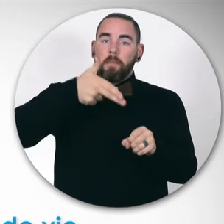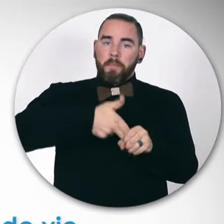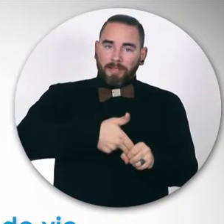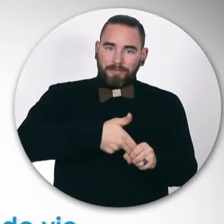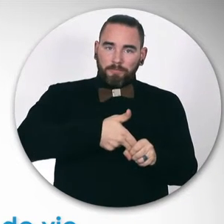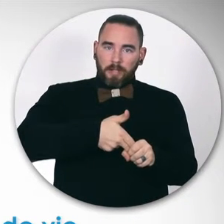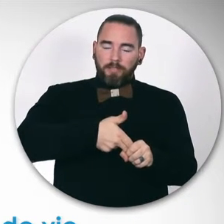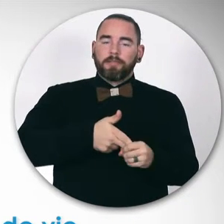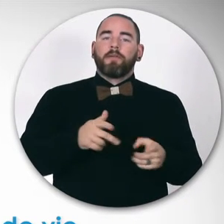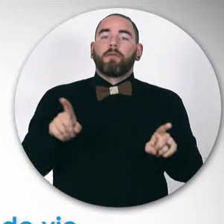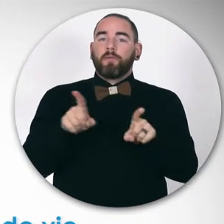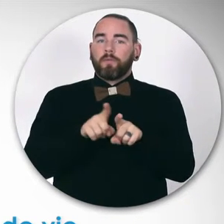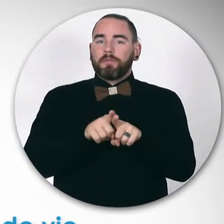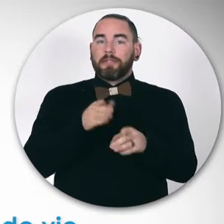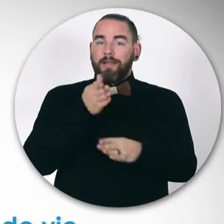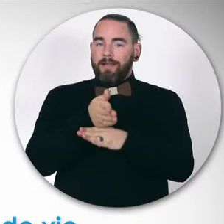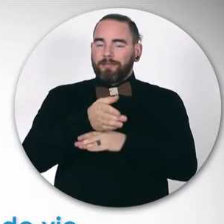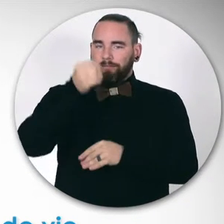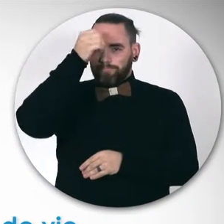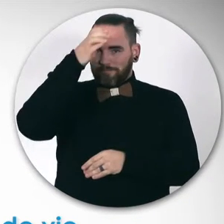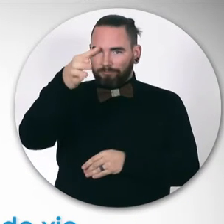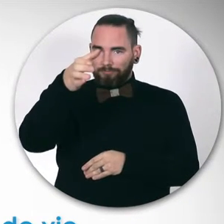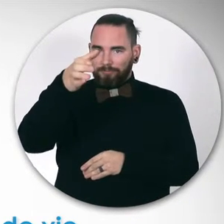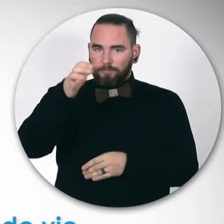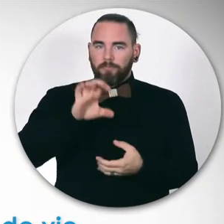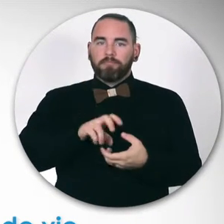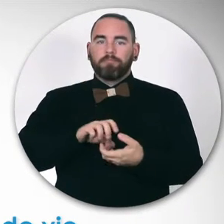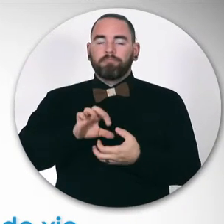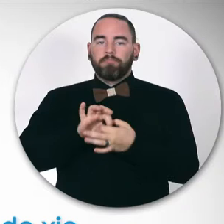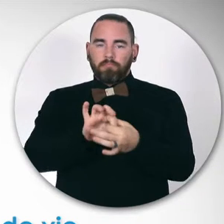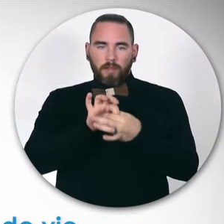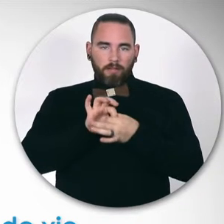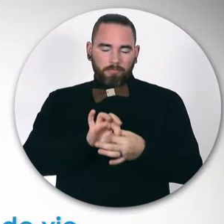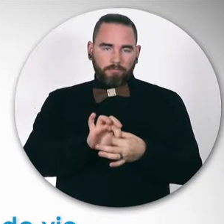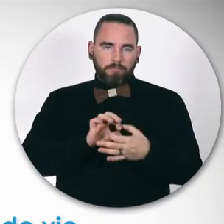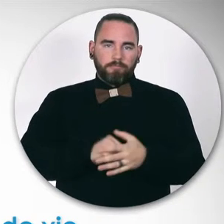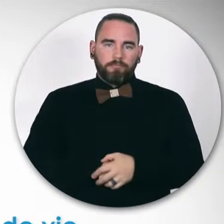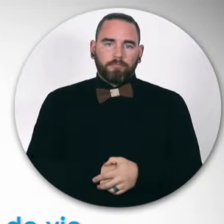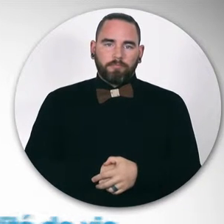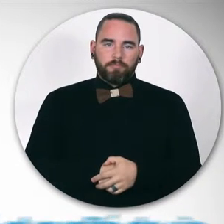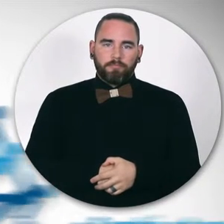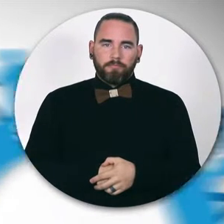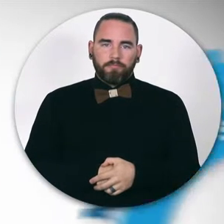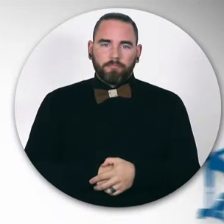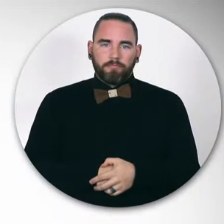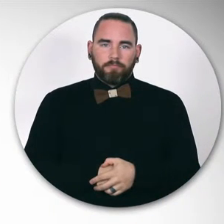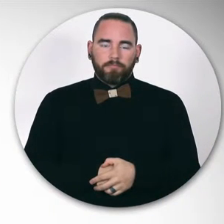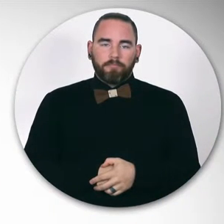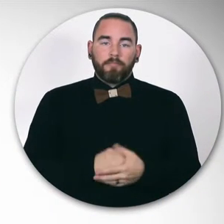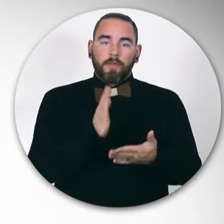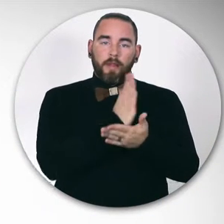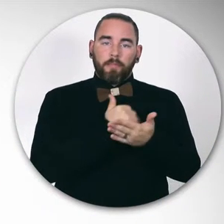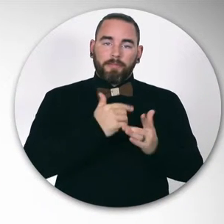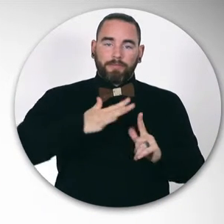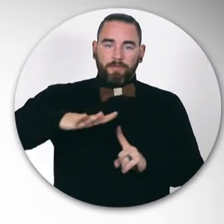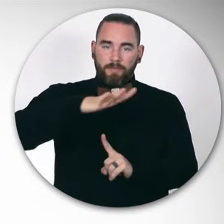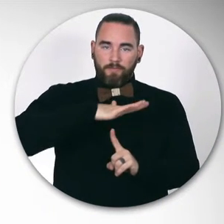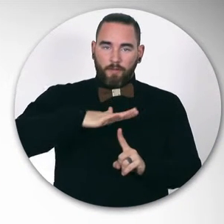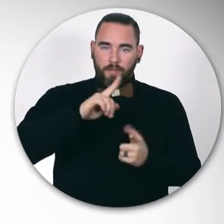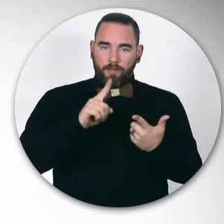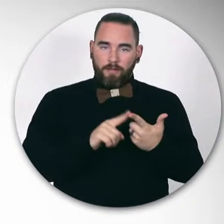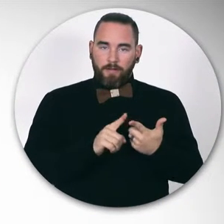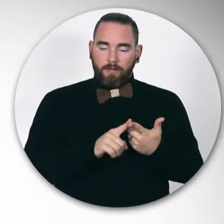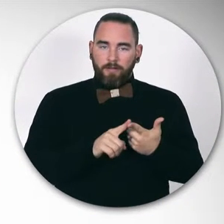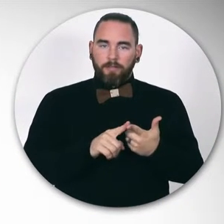participation et l'engagement, l'accès au savoir, le partenariat et la coopération. Le volet environnemental